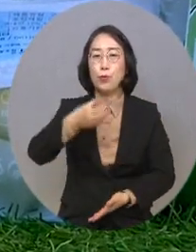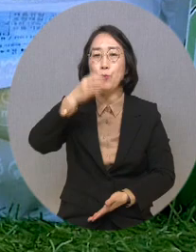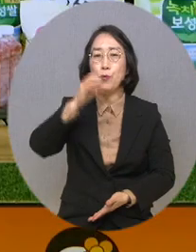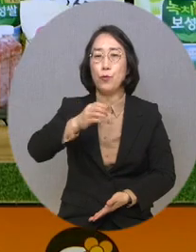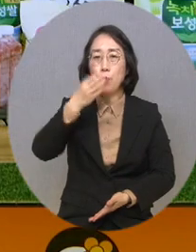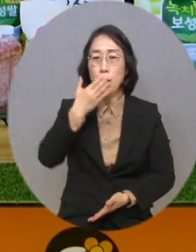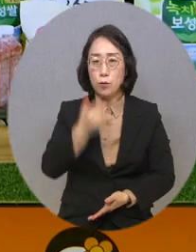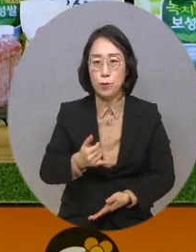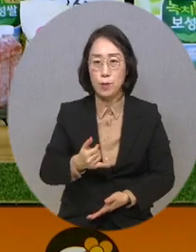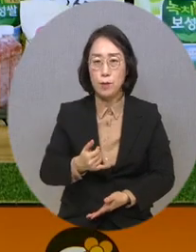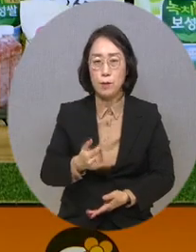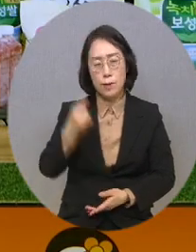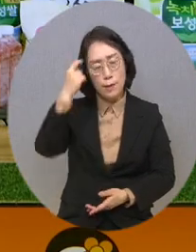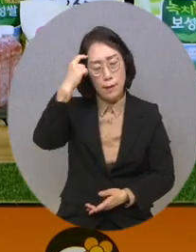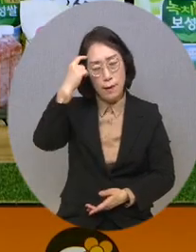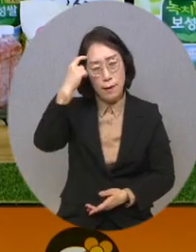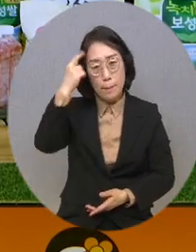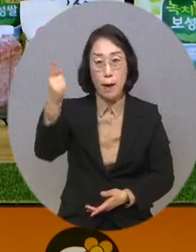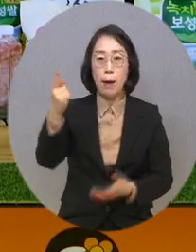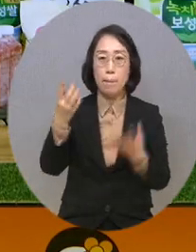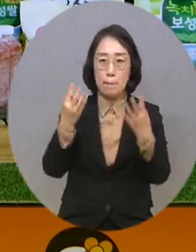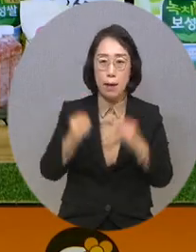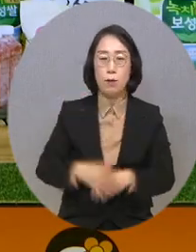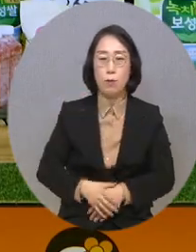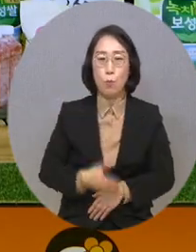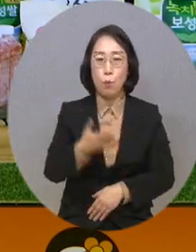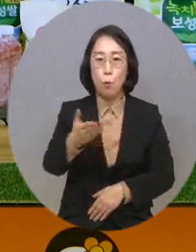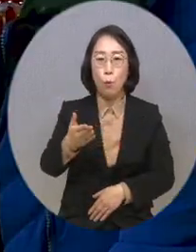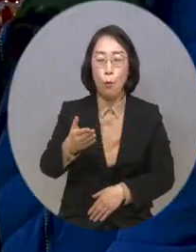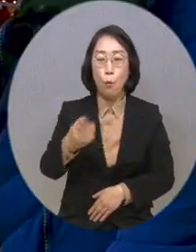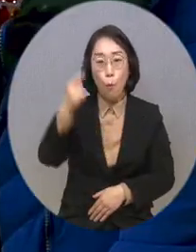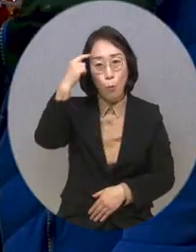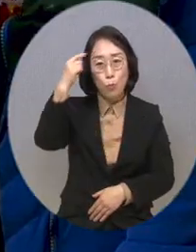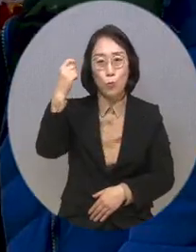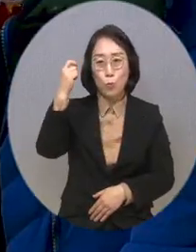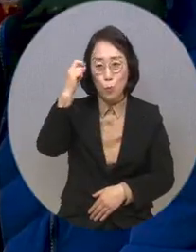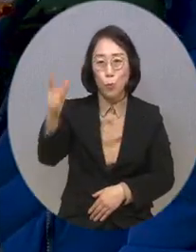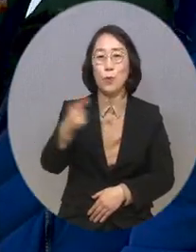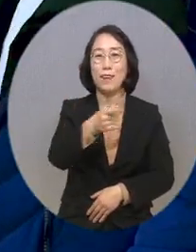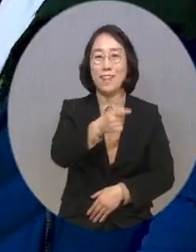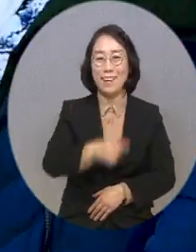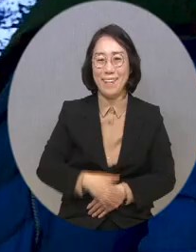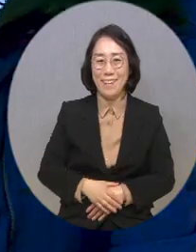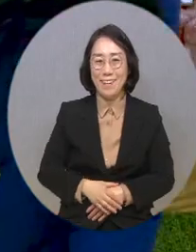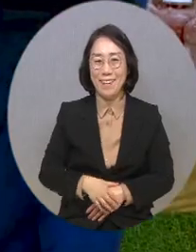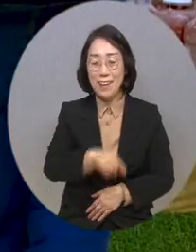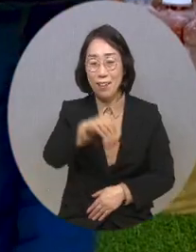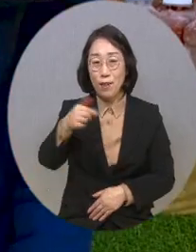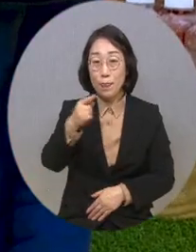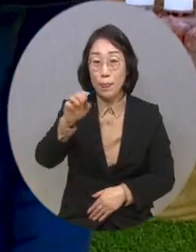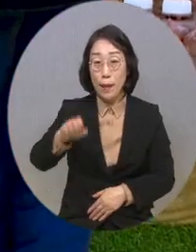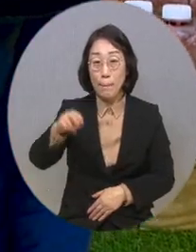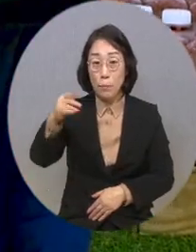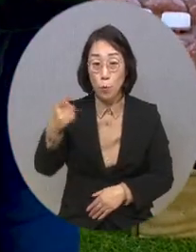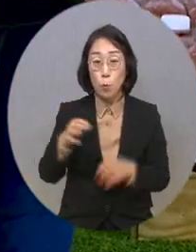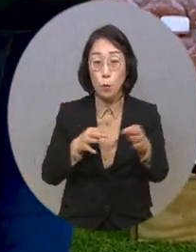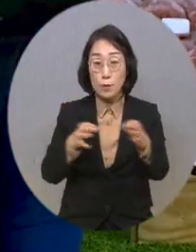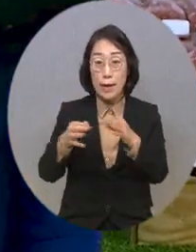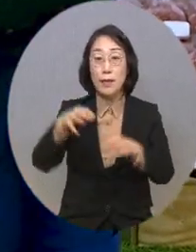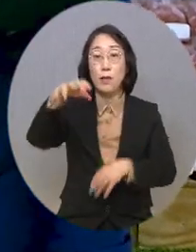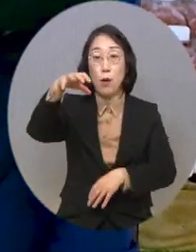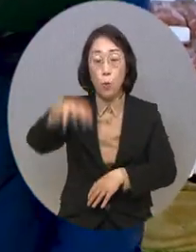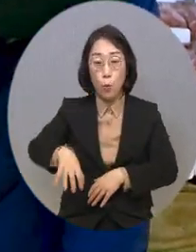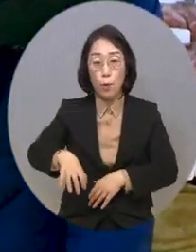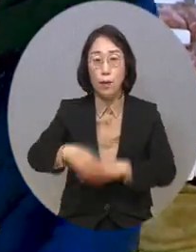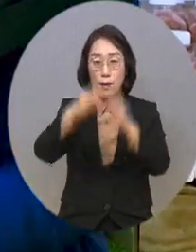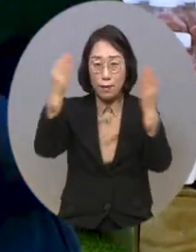것이냐를 고민을 마시게 하시더라고요. 선생님이 생각보다 똑똑하시네. 그러니까 이런 거를 우리 남도 장터에서 그럼